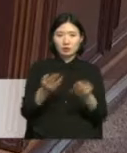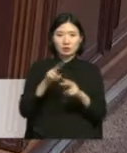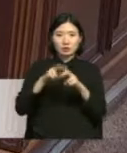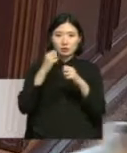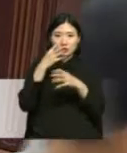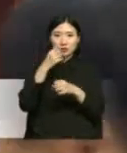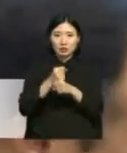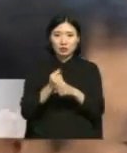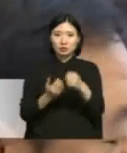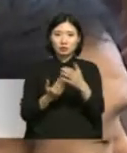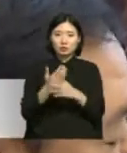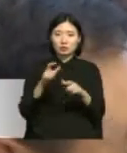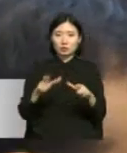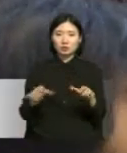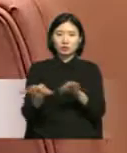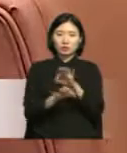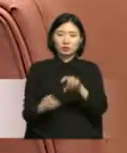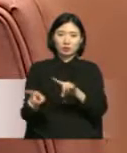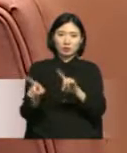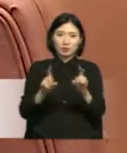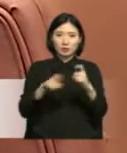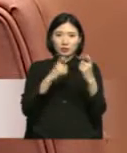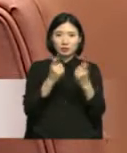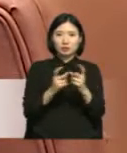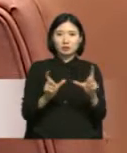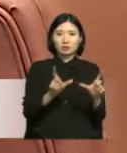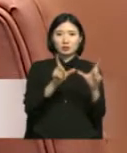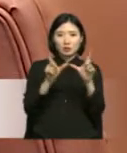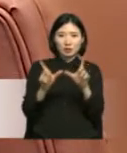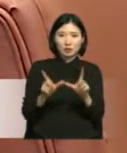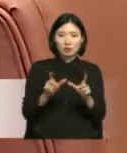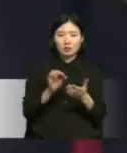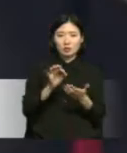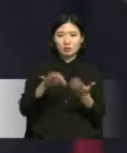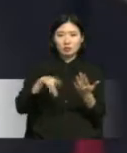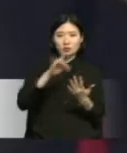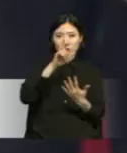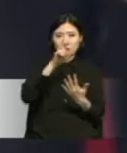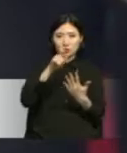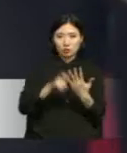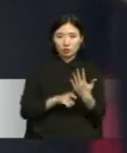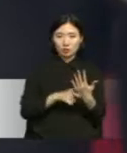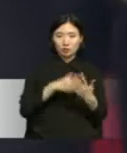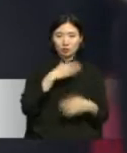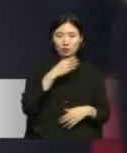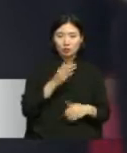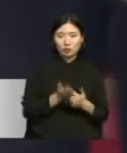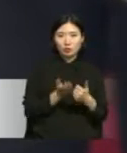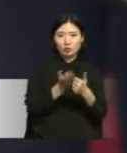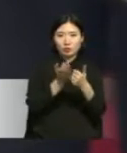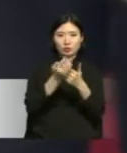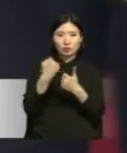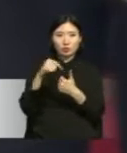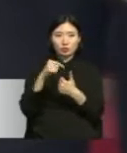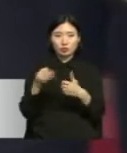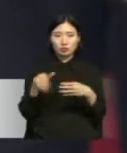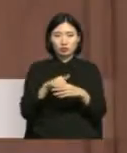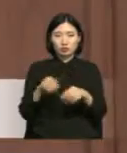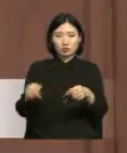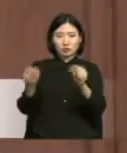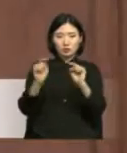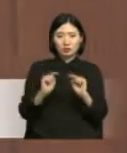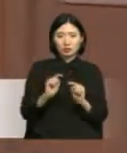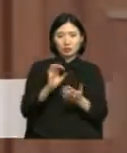창출, 지역경제 활성화 등 민생 예산의 우선순위를 두고 보육과 교육, 문화 참여 기회 등을 위한